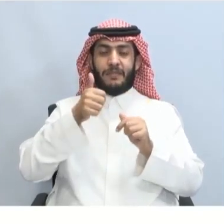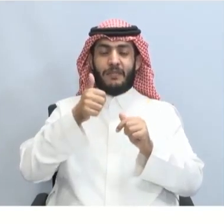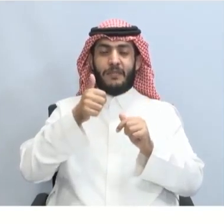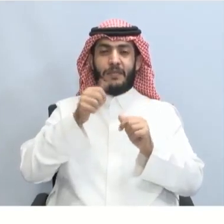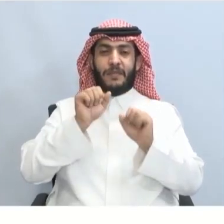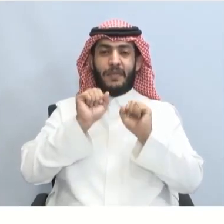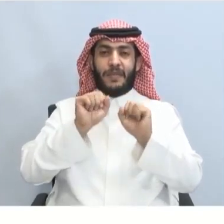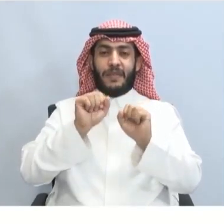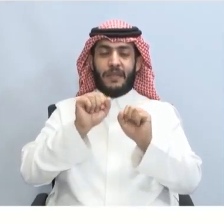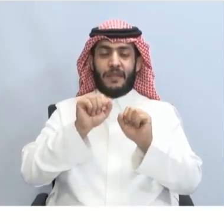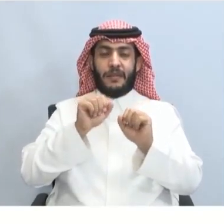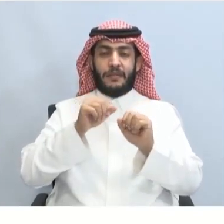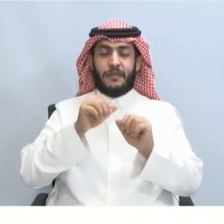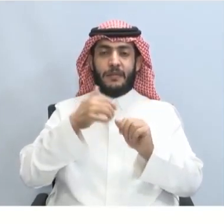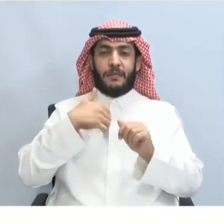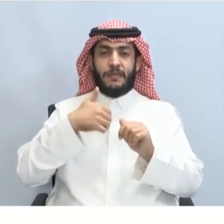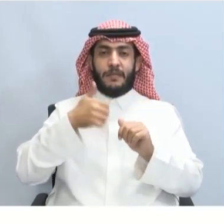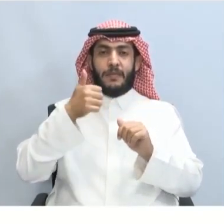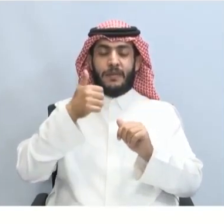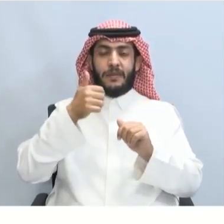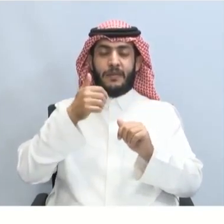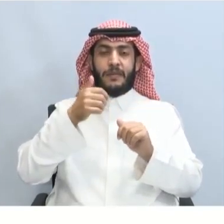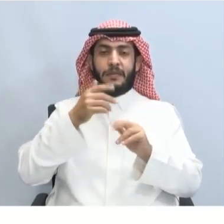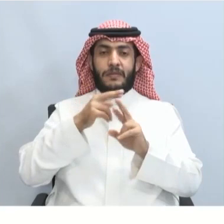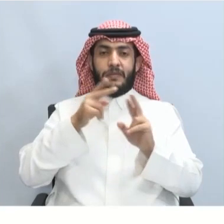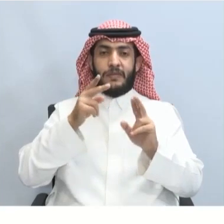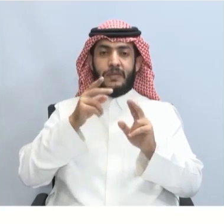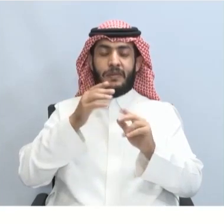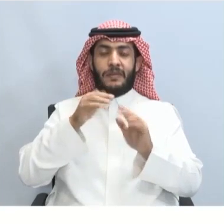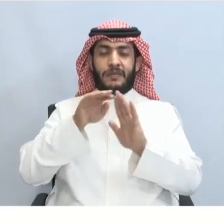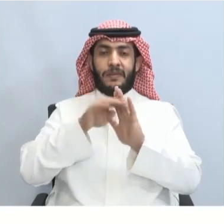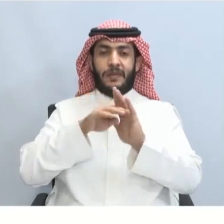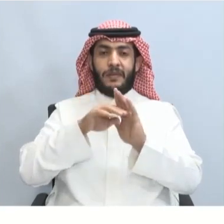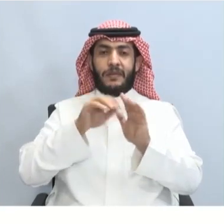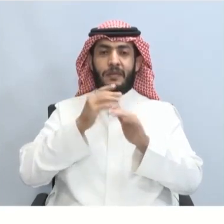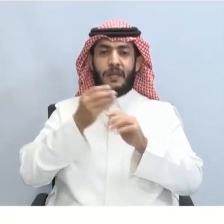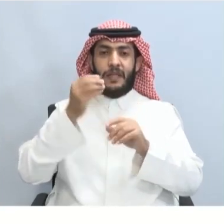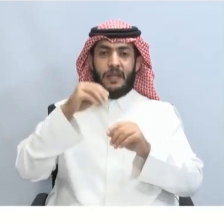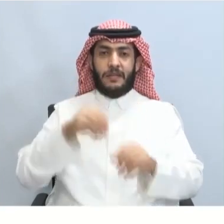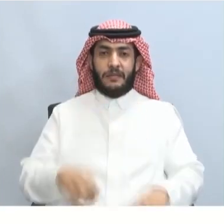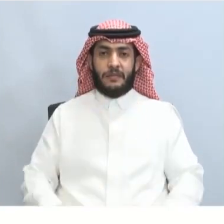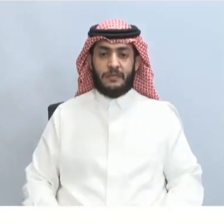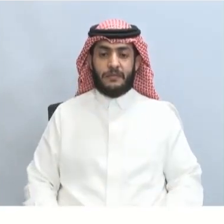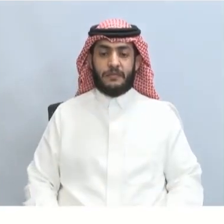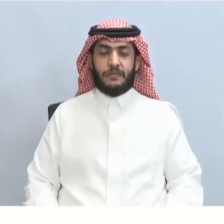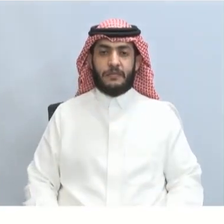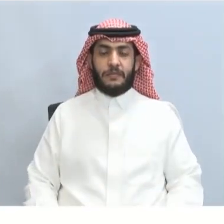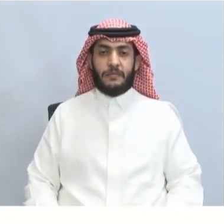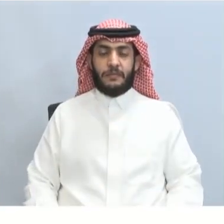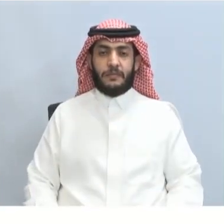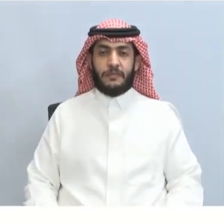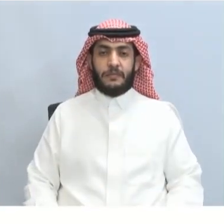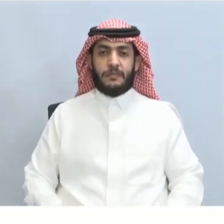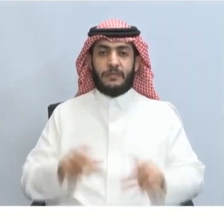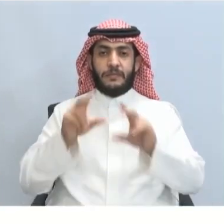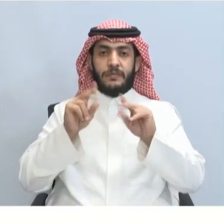المتخصص المتخصصه توفر امكانيات تحرير وادوات برمجيه اضافيه على